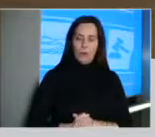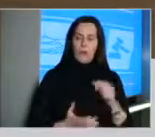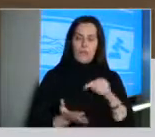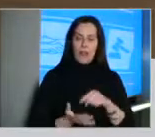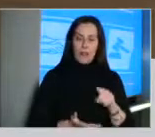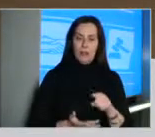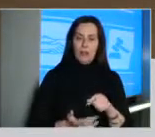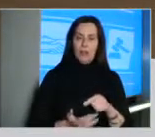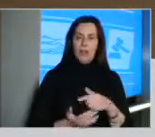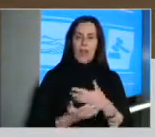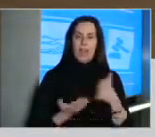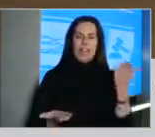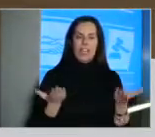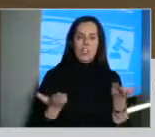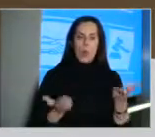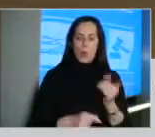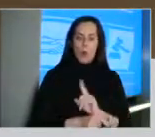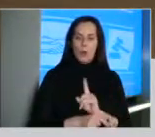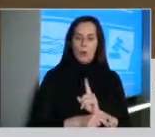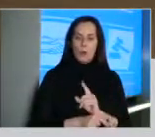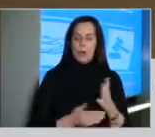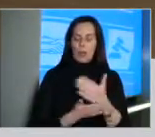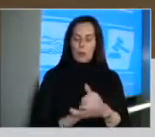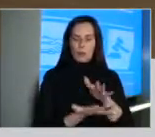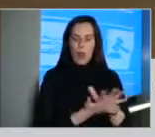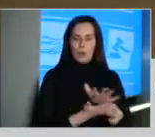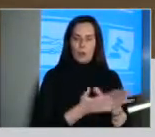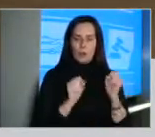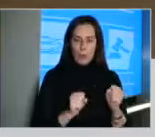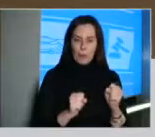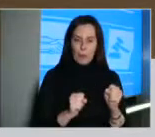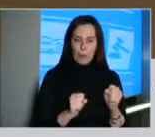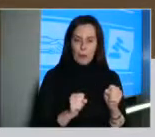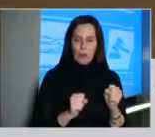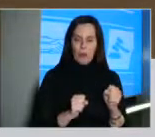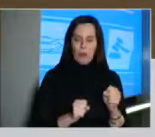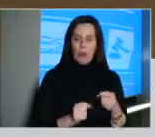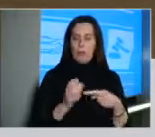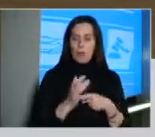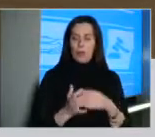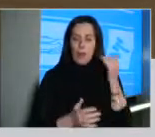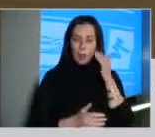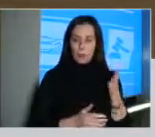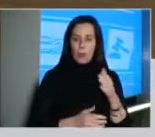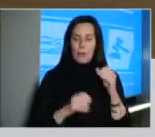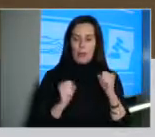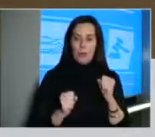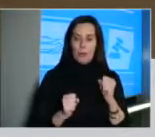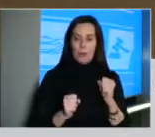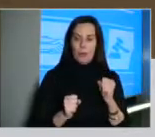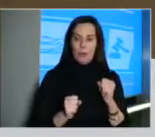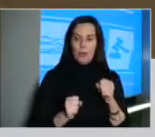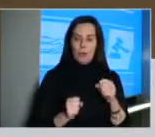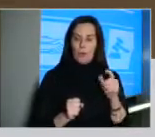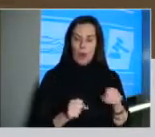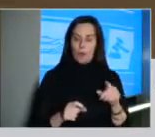ולכן אין איזון אוטומטי בין ההכנסות וההוצאות של הביטוח הלאומי. אז למשל, אם בארצות הברית, הביטוח הלאומי האמריקאי גם בנוי